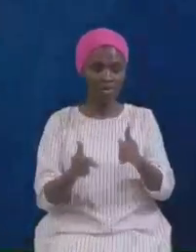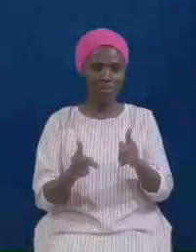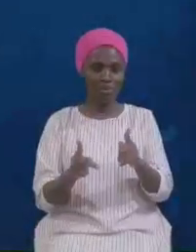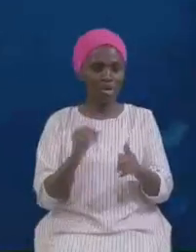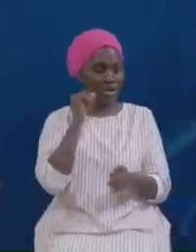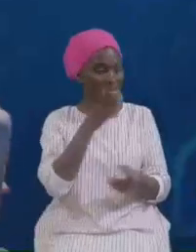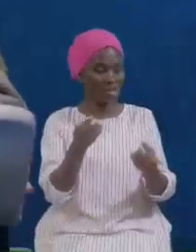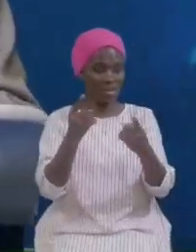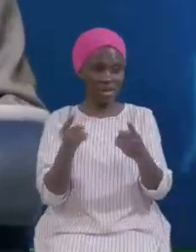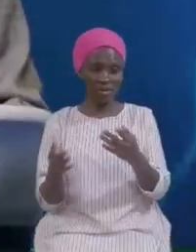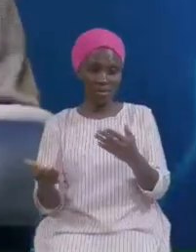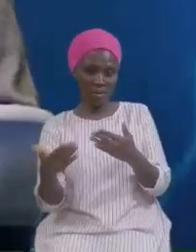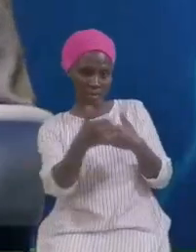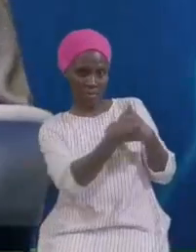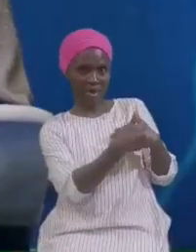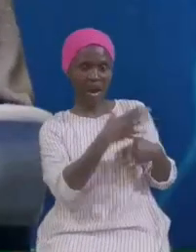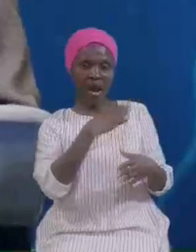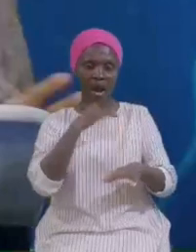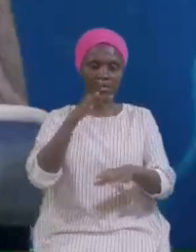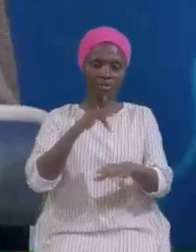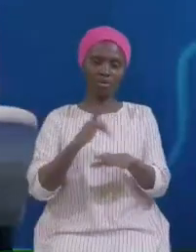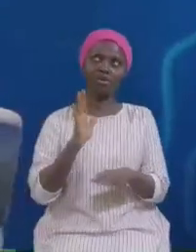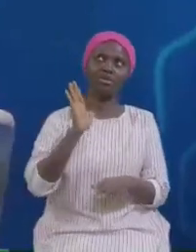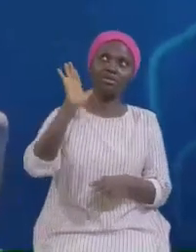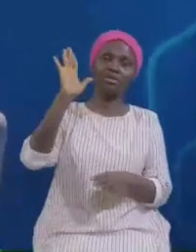toucha son vêtement.